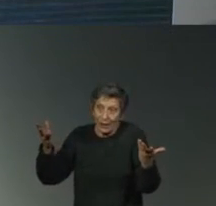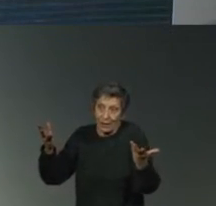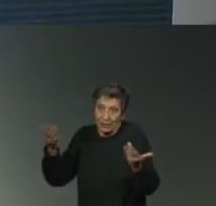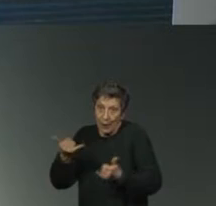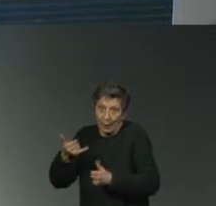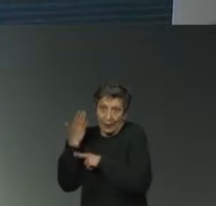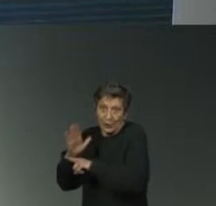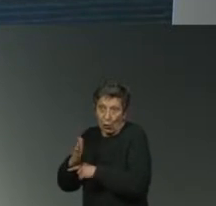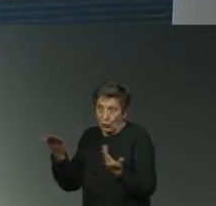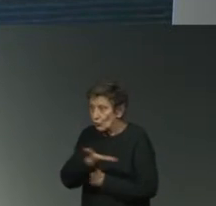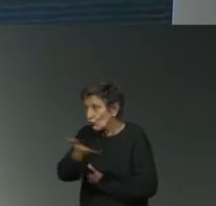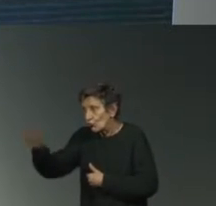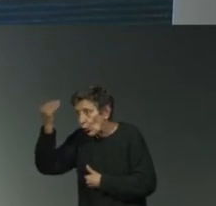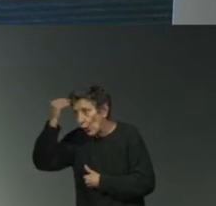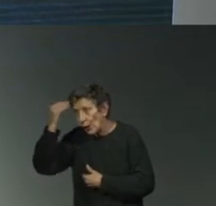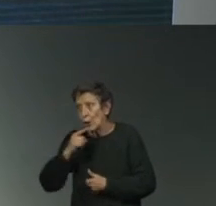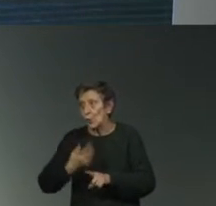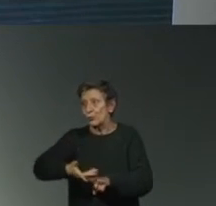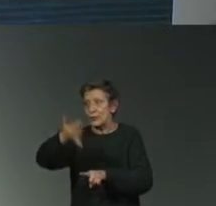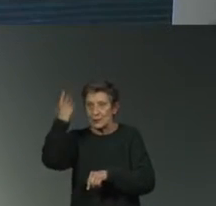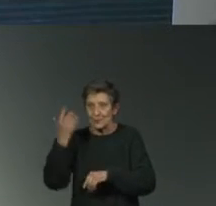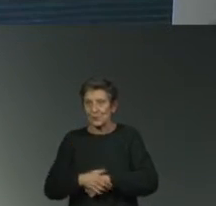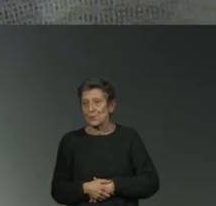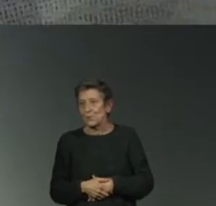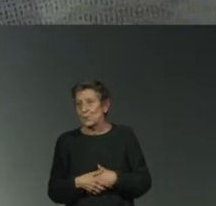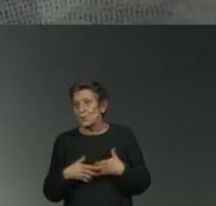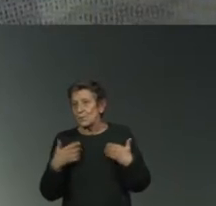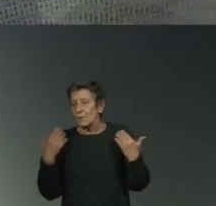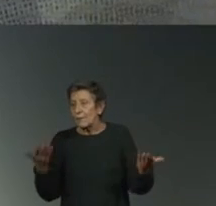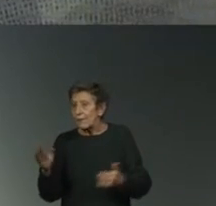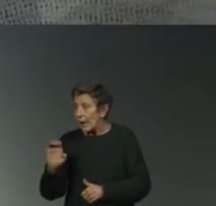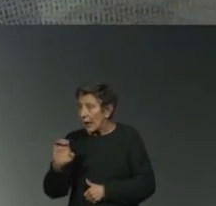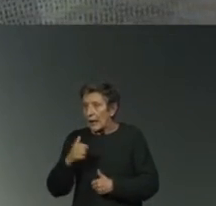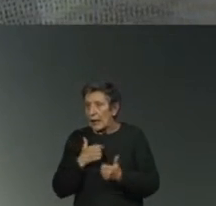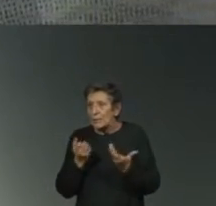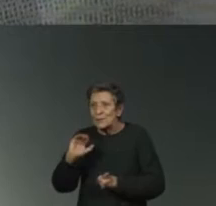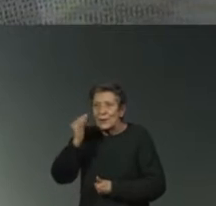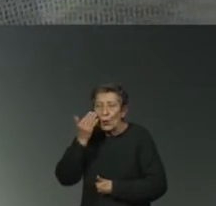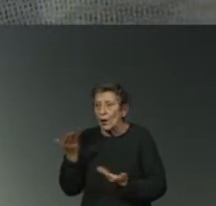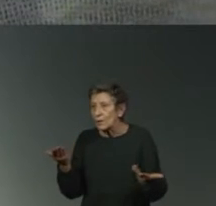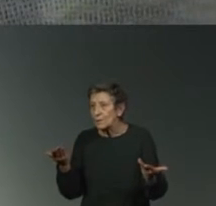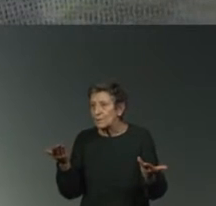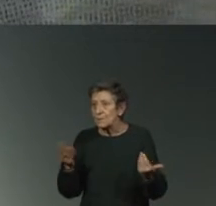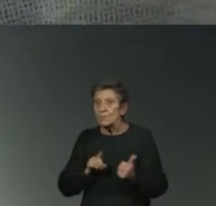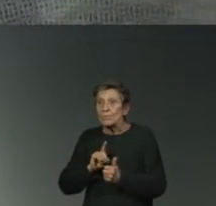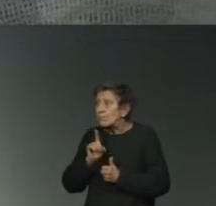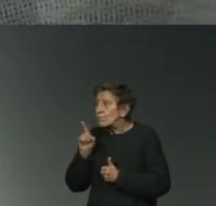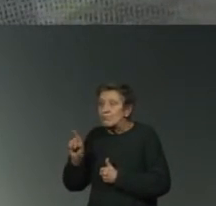connaît quand même depuis longtemps. Eric, je voulais savoir comment tu